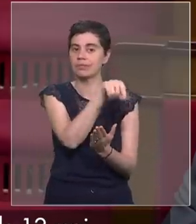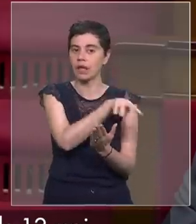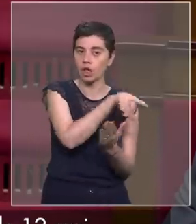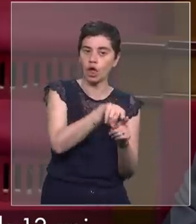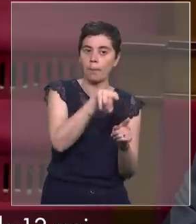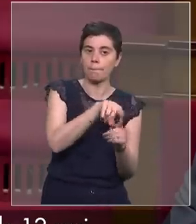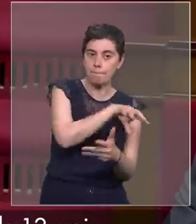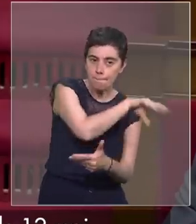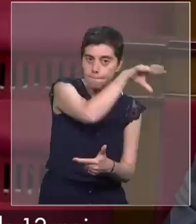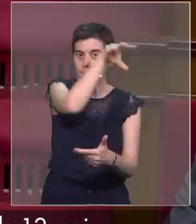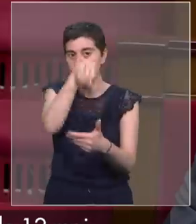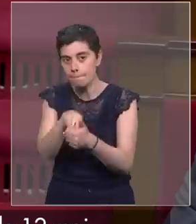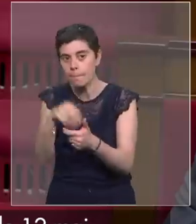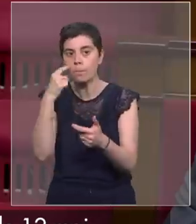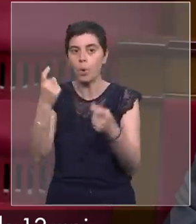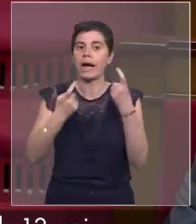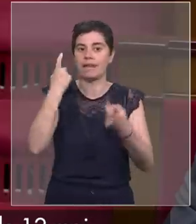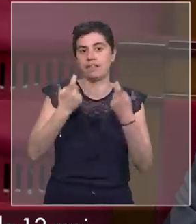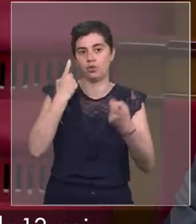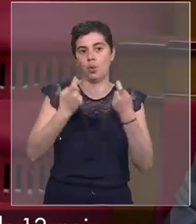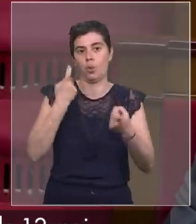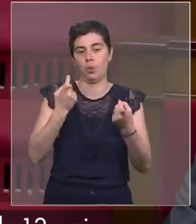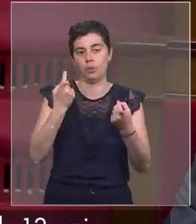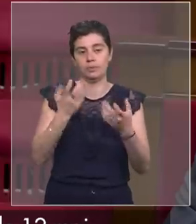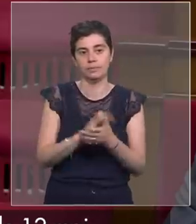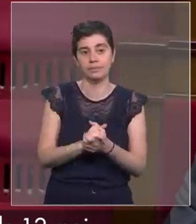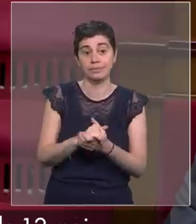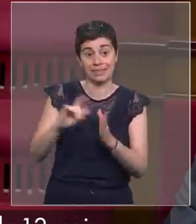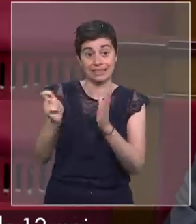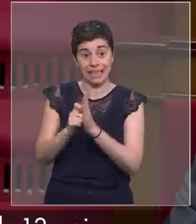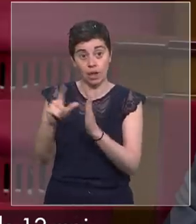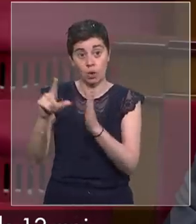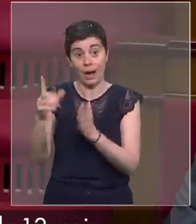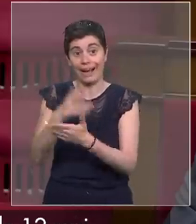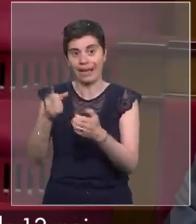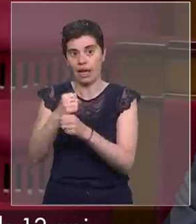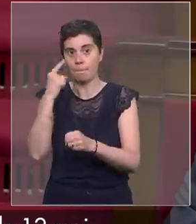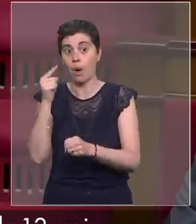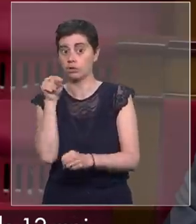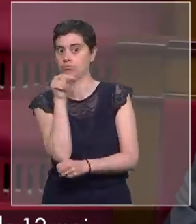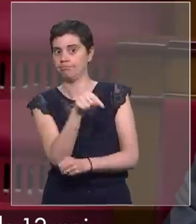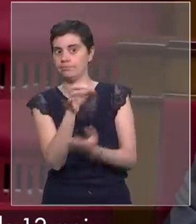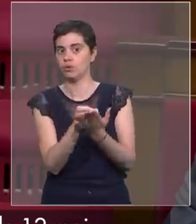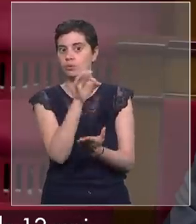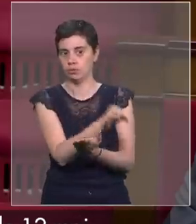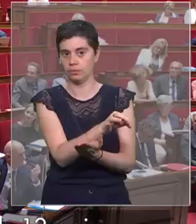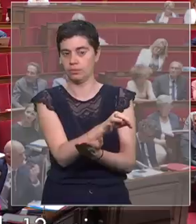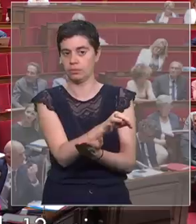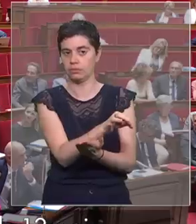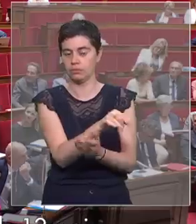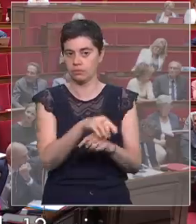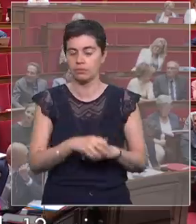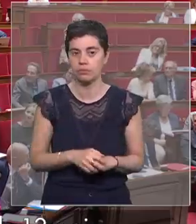intégrée dans les réflexions dès la conception de nos lois, qu'on ne se pose pas la question a posteriori